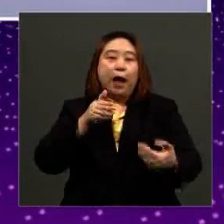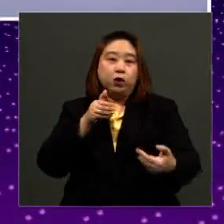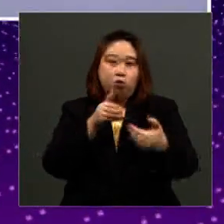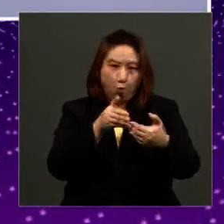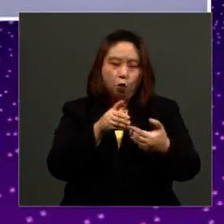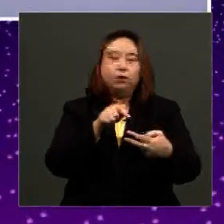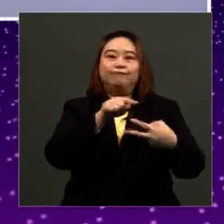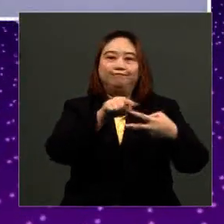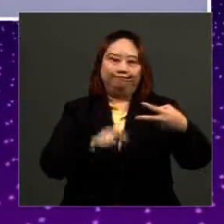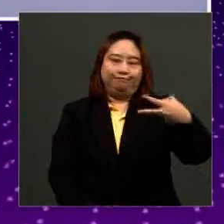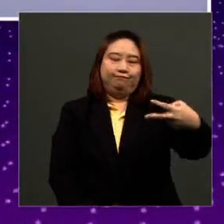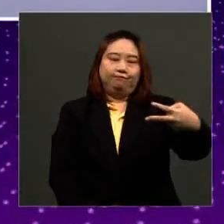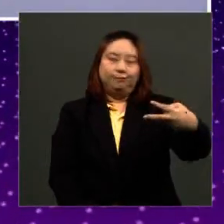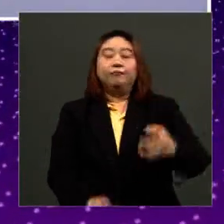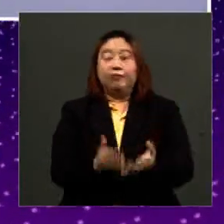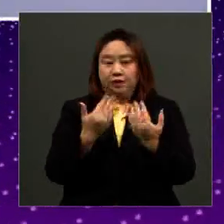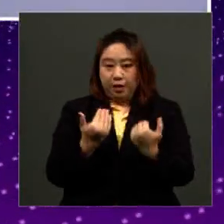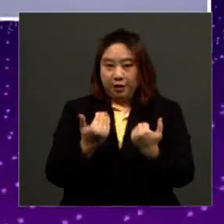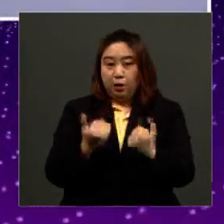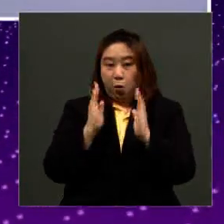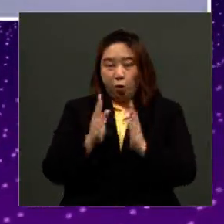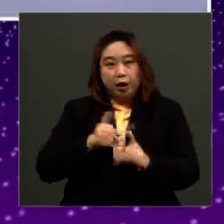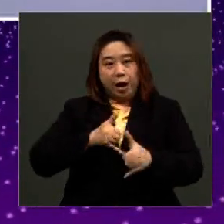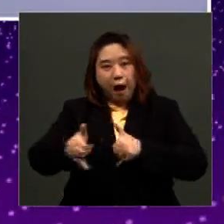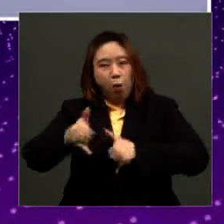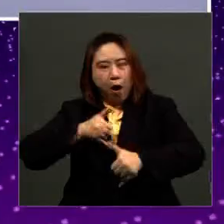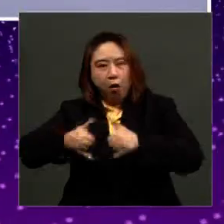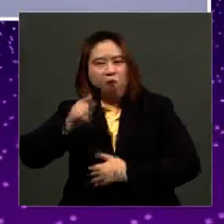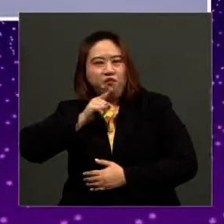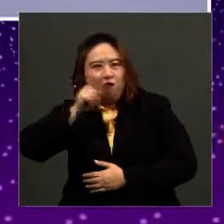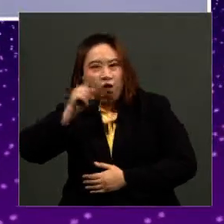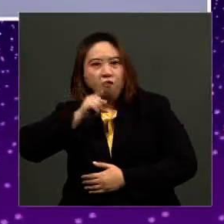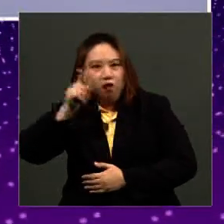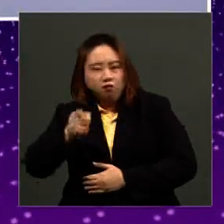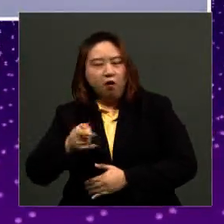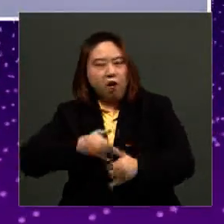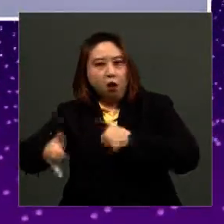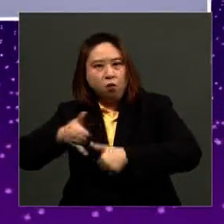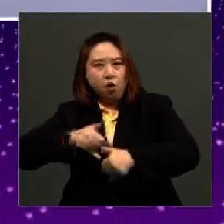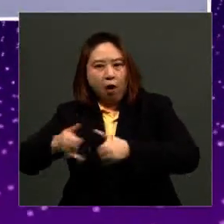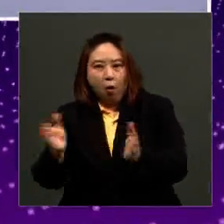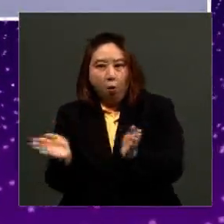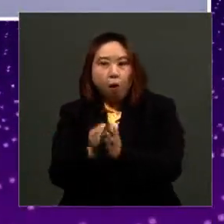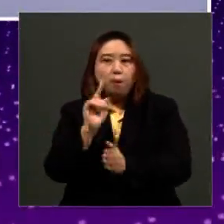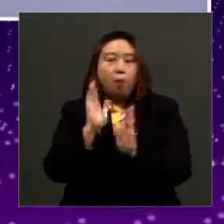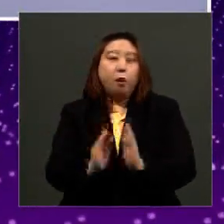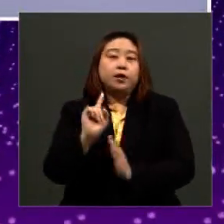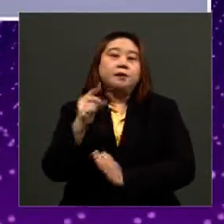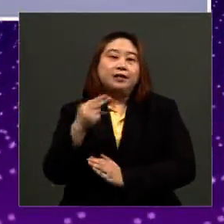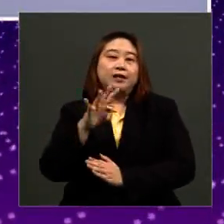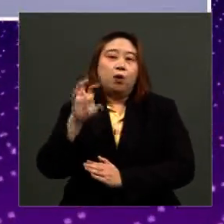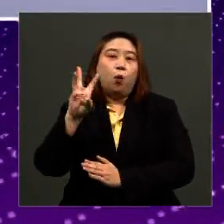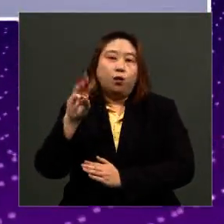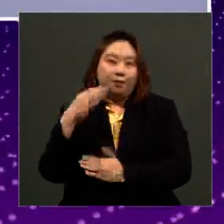หาที่จะแจ้งเพิ่มนะคะขณะที่ยอดผู้เข้าแจ้งความในคดีนี้รวมแล้วตอนนี้อยู่ที่ 10, 460คน